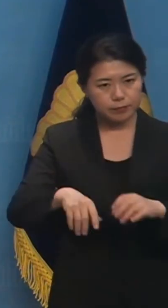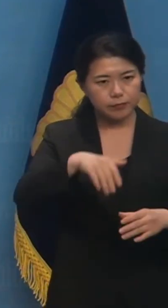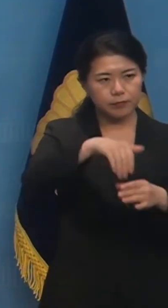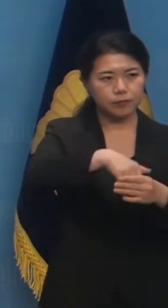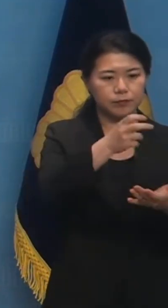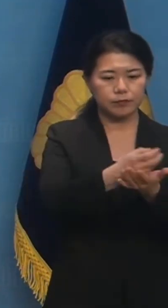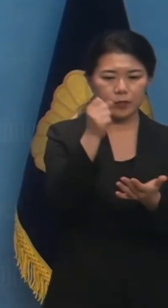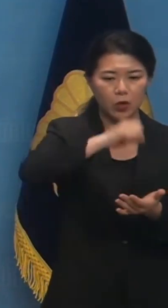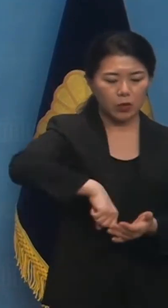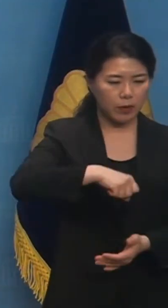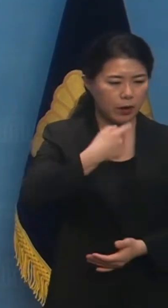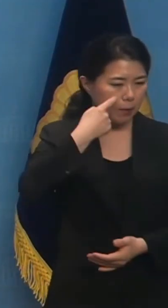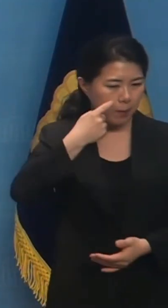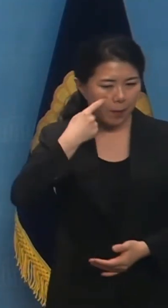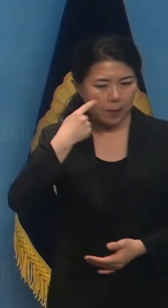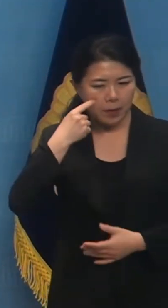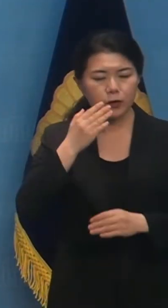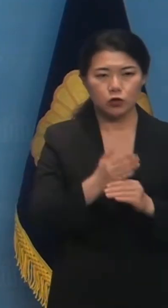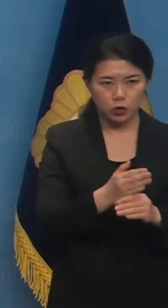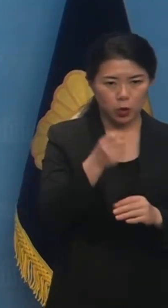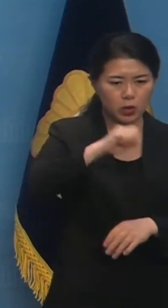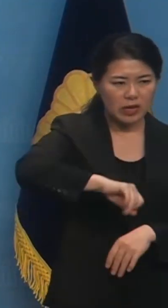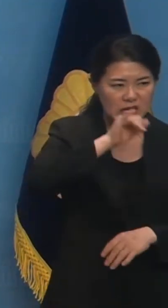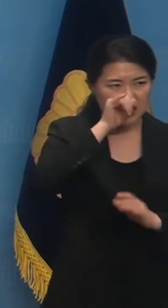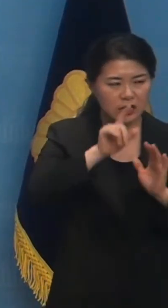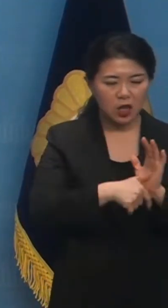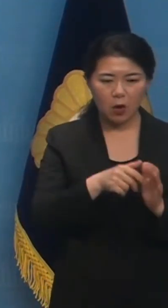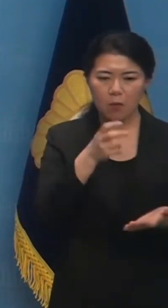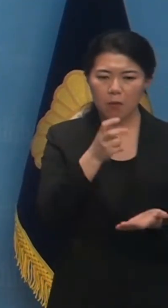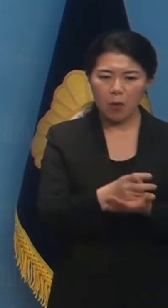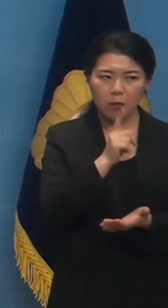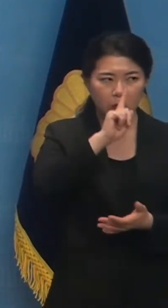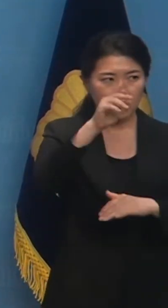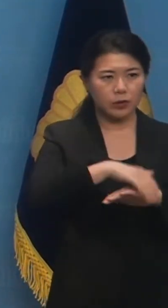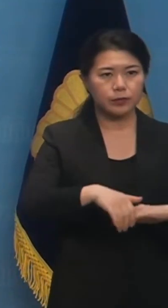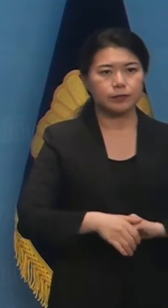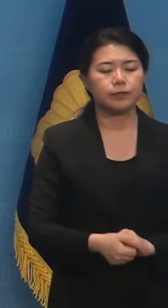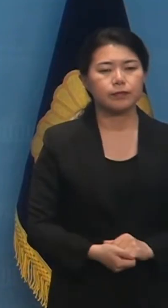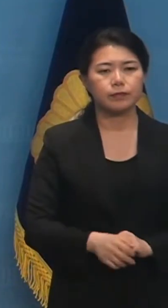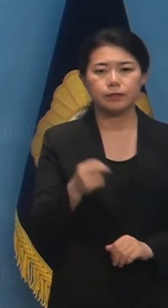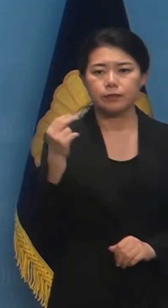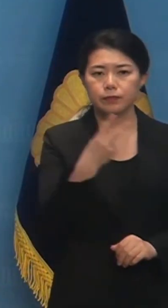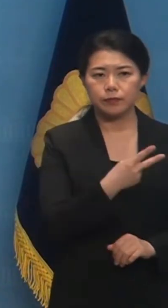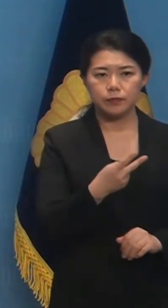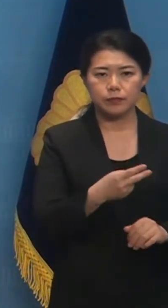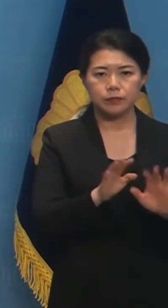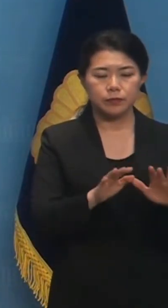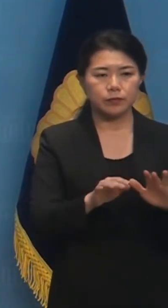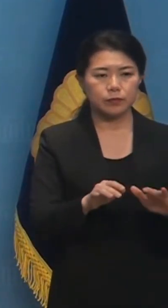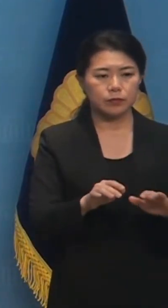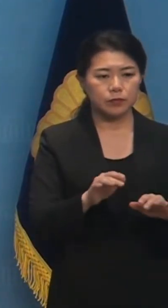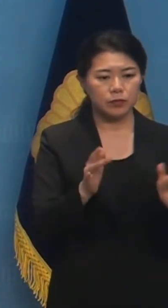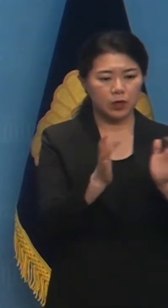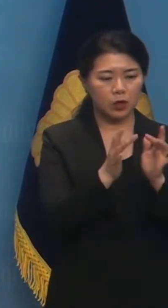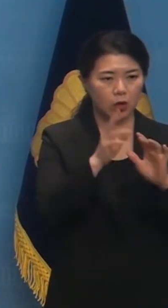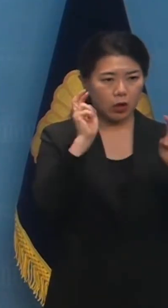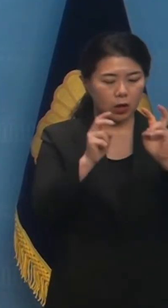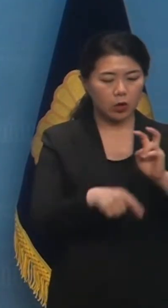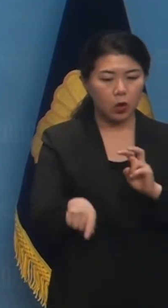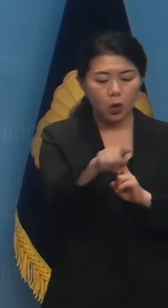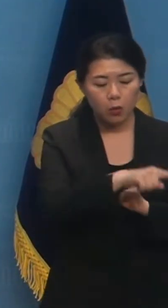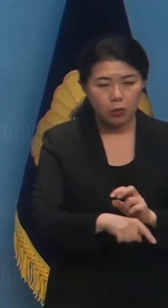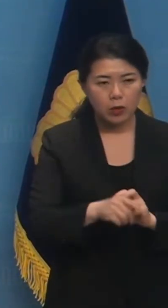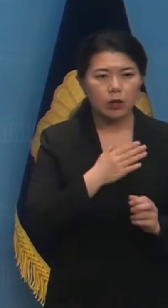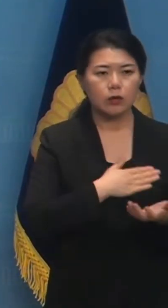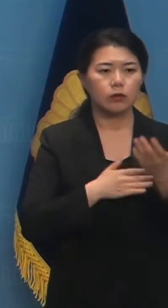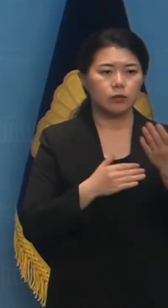행위를 적발하고 있으며 위반 댓글에 대해 강력한 법적 조치를 취할 예정입니다. 아울러 각 플랫폼사에 촉구합니다. 댓글을 통한